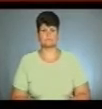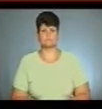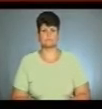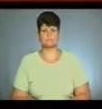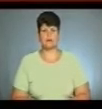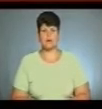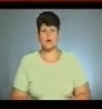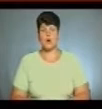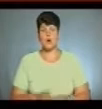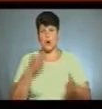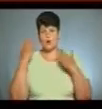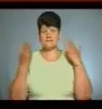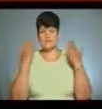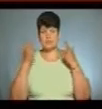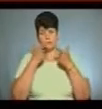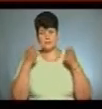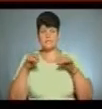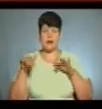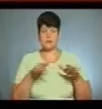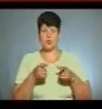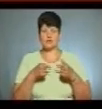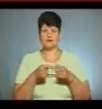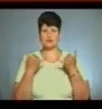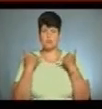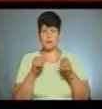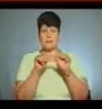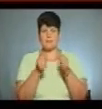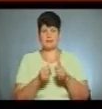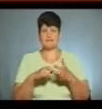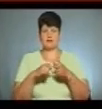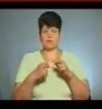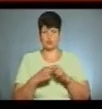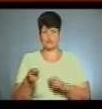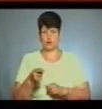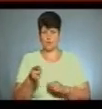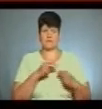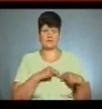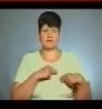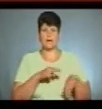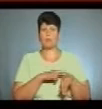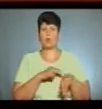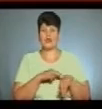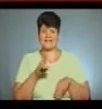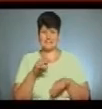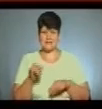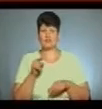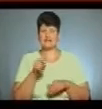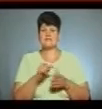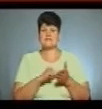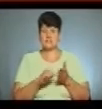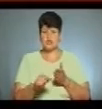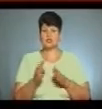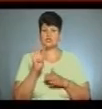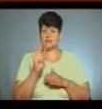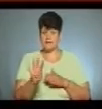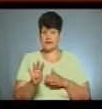Розважальну інформаційну акцію організували сьогодні біля пам'ятника Іванові Франку в Тернополі працівники поліції. Так вони відзначили 4-ту